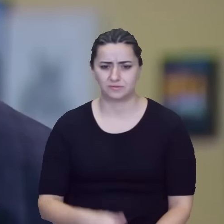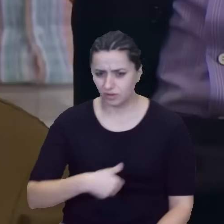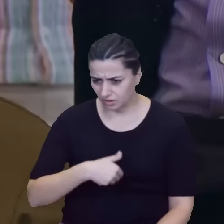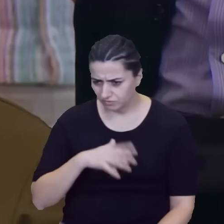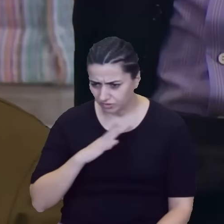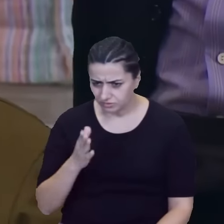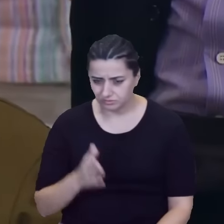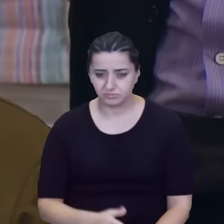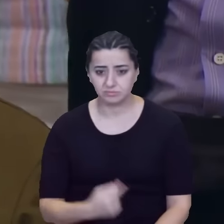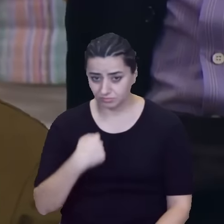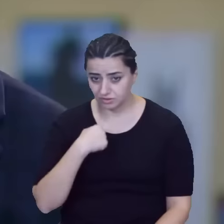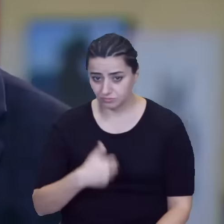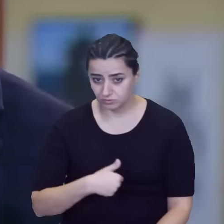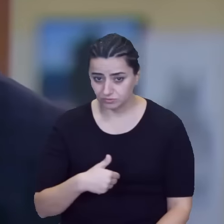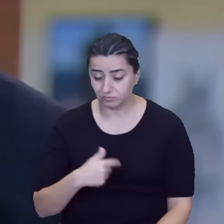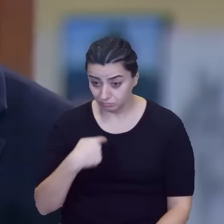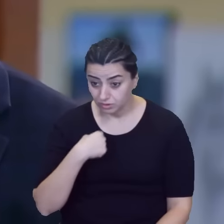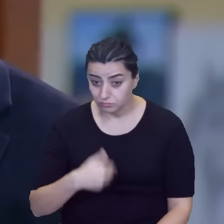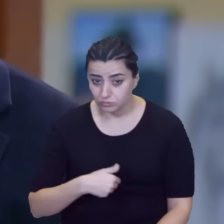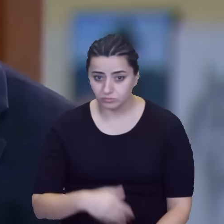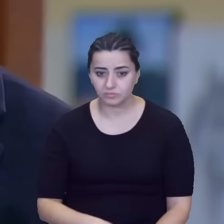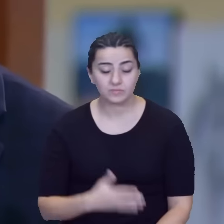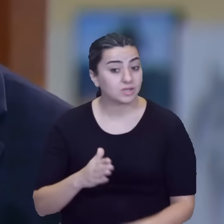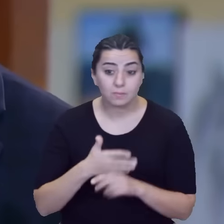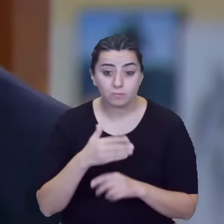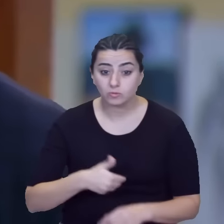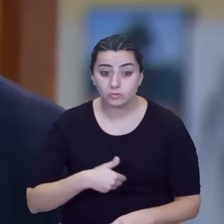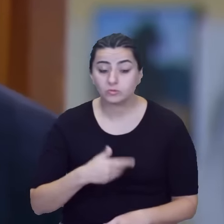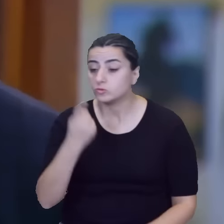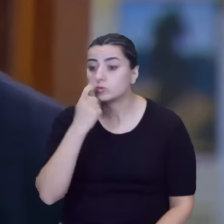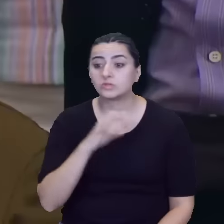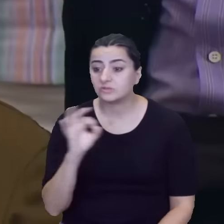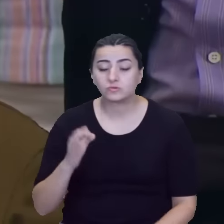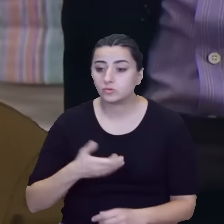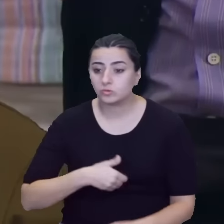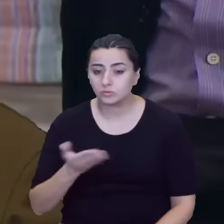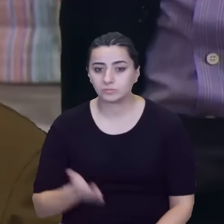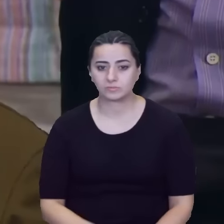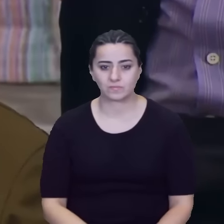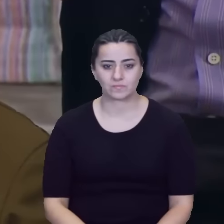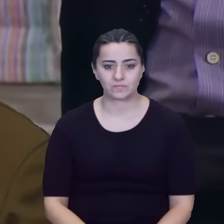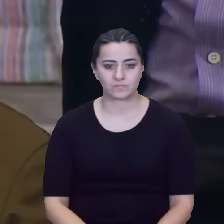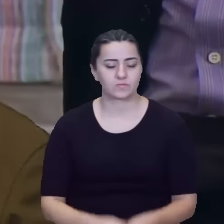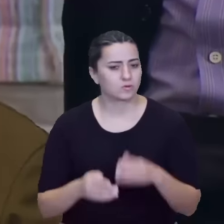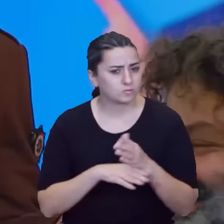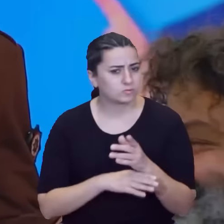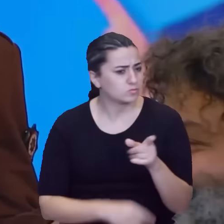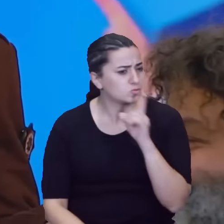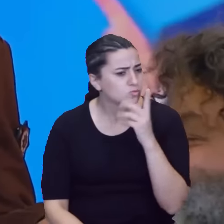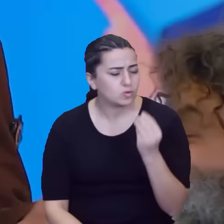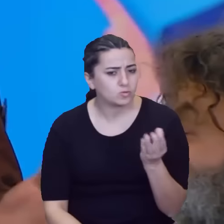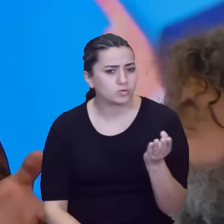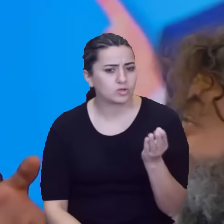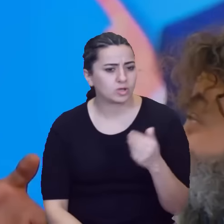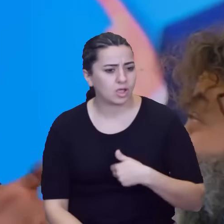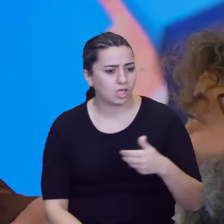Gülüyor mu? Bana mı gülüyor? Bana mı gülüyorsun sen? Niye gülüyorsun? Bana sormadan niye gülüyorsun? Ya hakikaten bu Susmuş'a ne olmuş